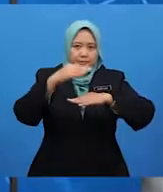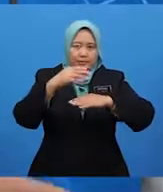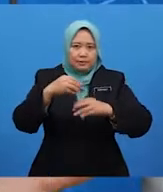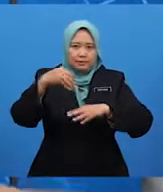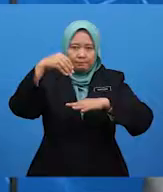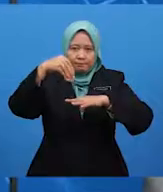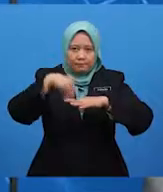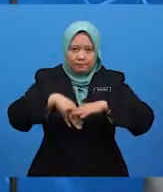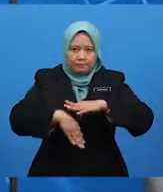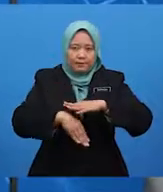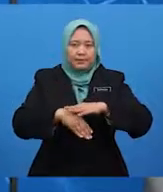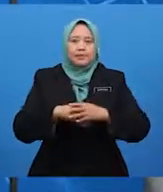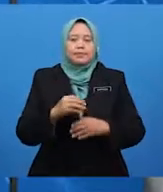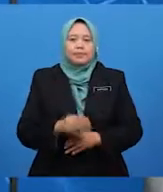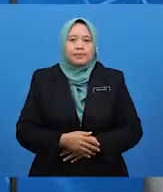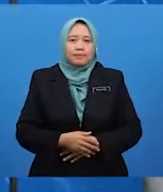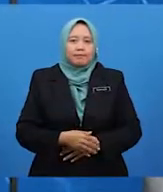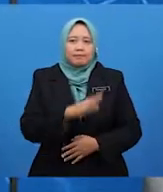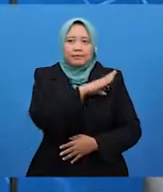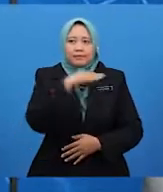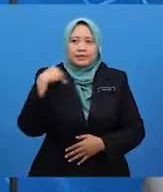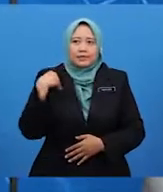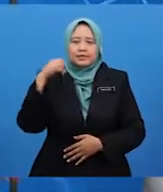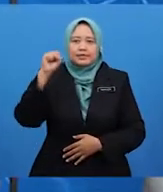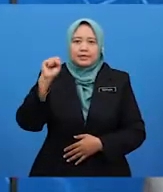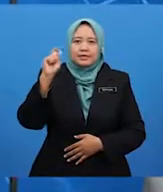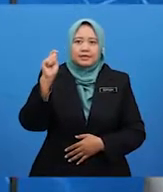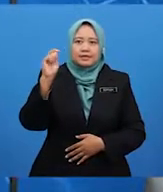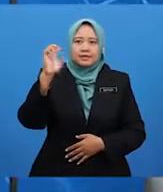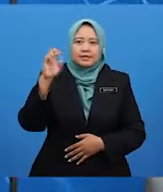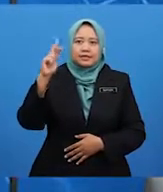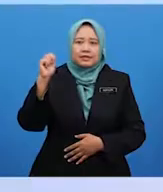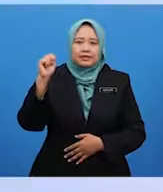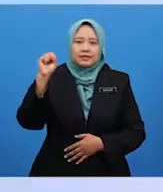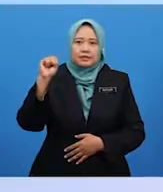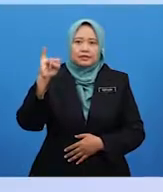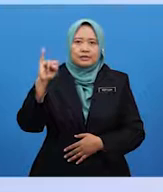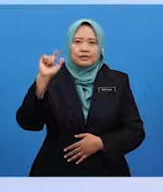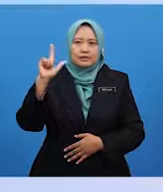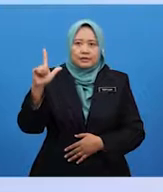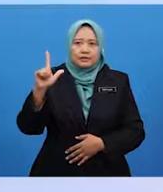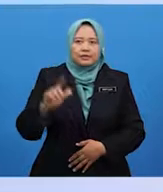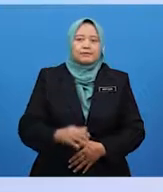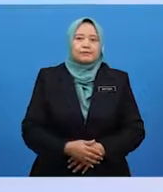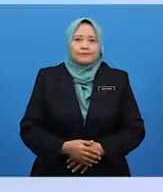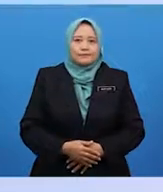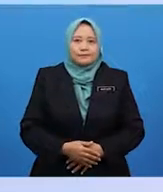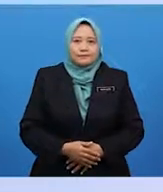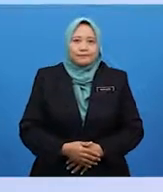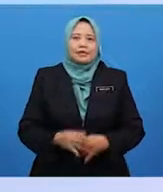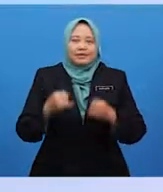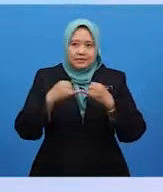stensil. Penghasilan ulangan cetakan disebut edisi dan dikira sebagai karya asli. Jenis-jenis